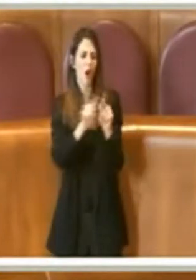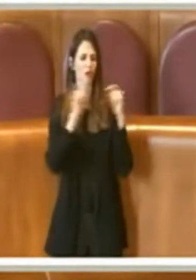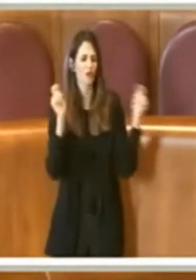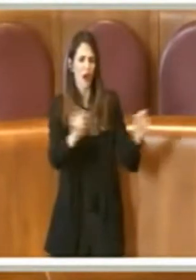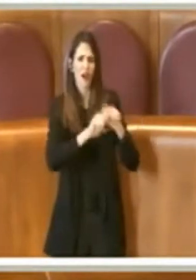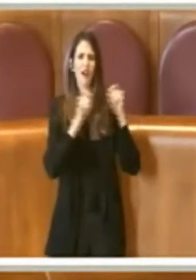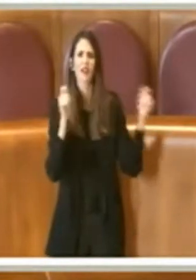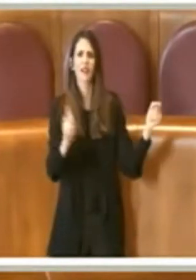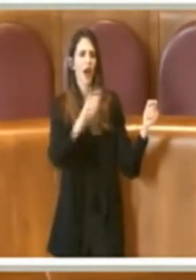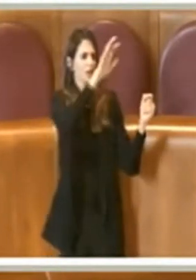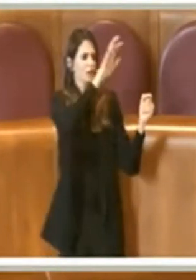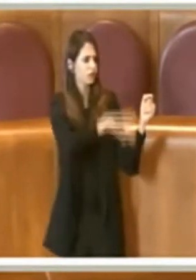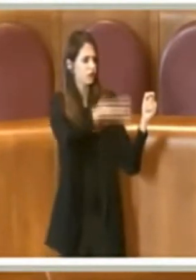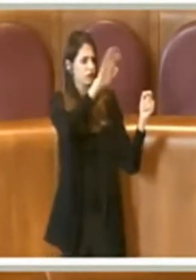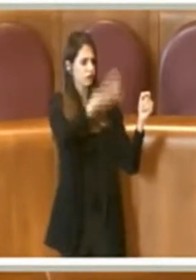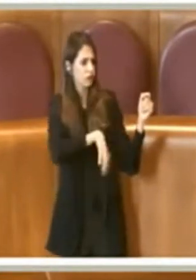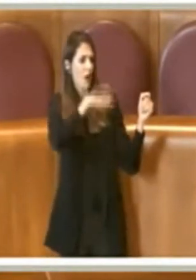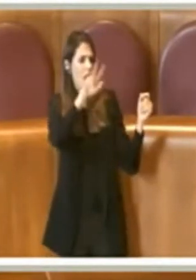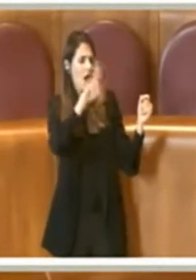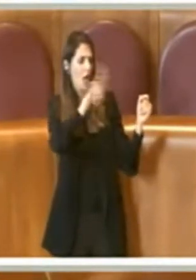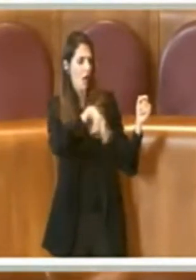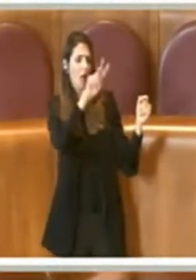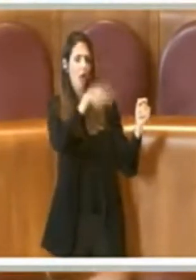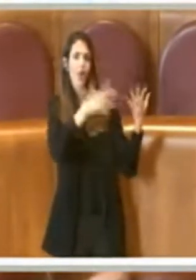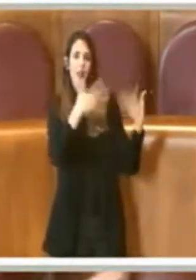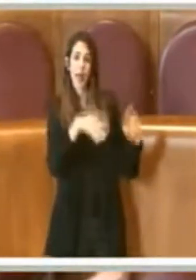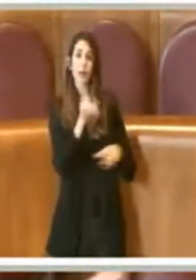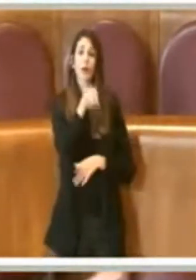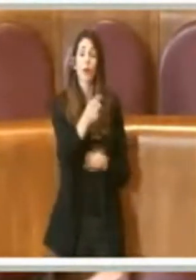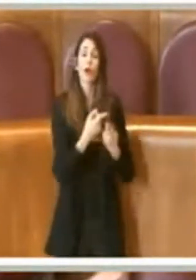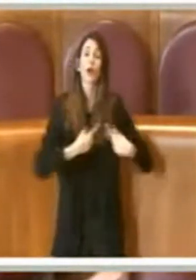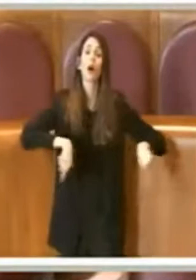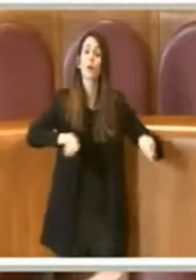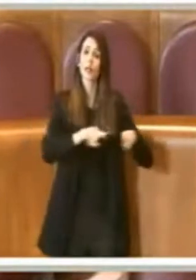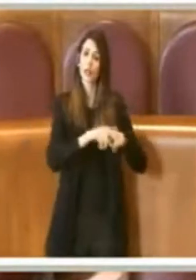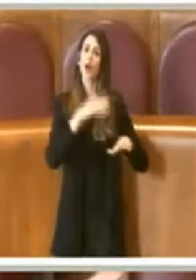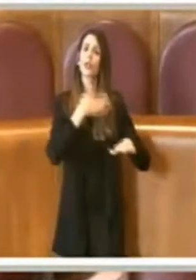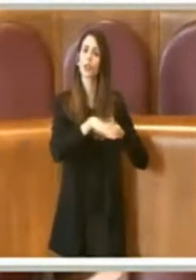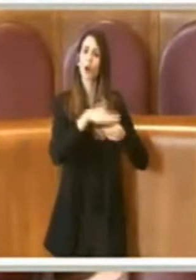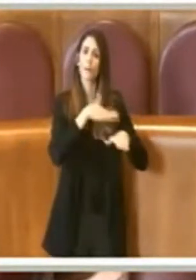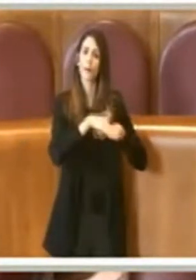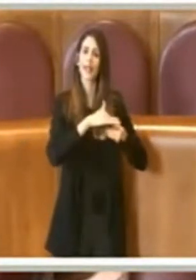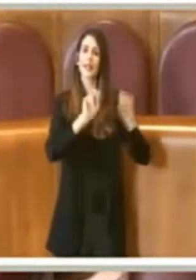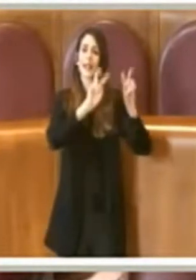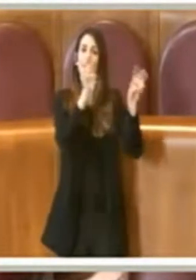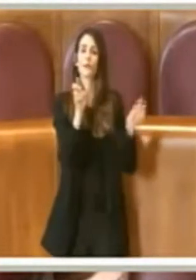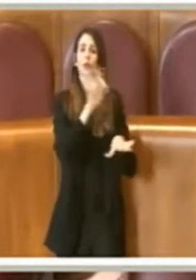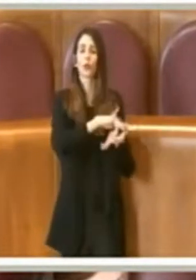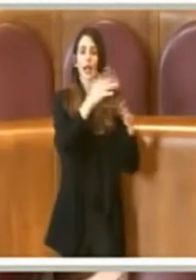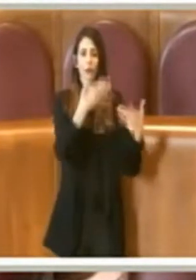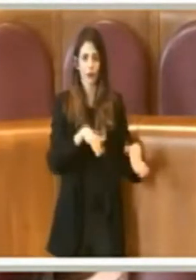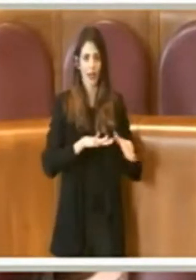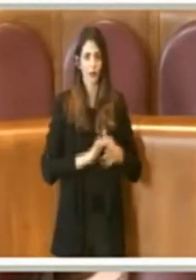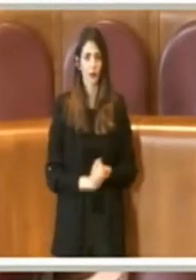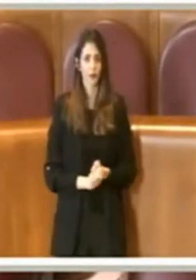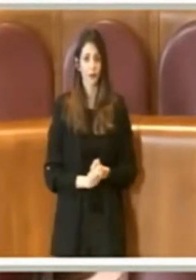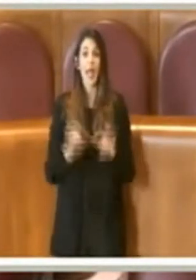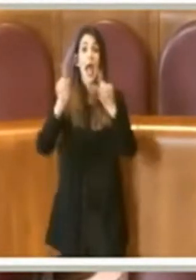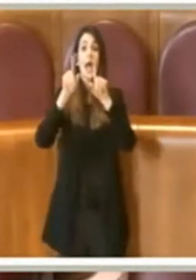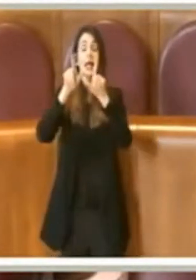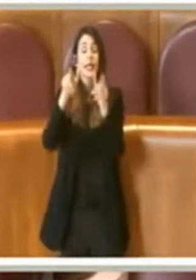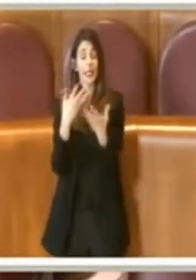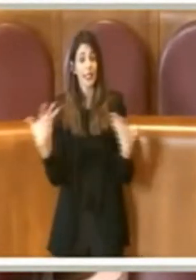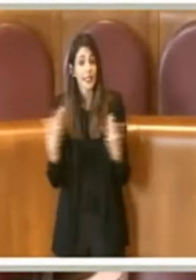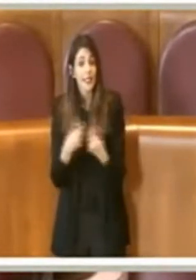parlato nelle commissioni competenti, ne abbiamo discusso con i negozianti e l'associazione di categoria. Sicuramente c'è